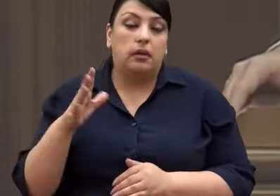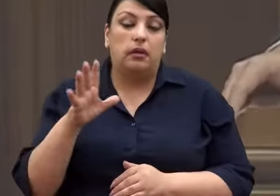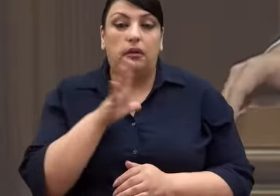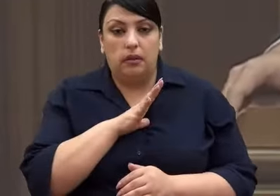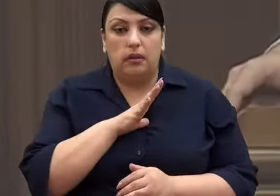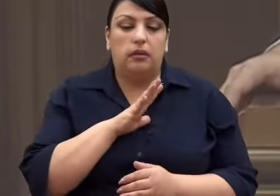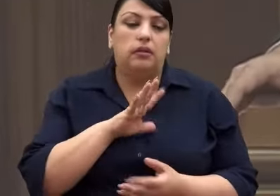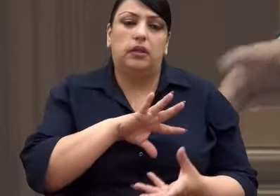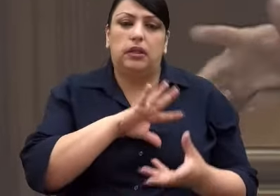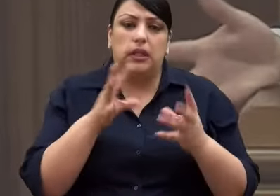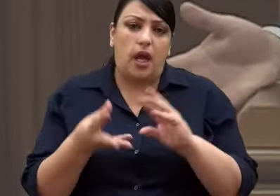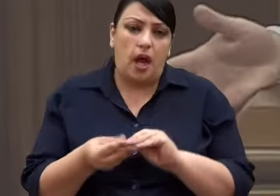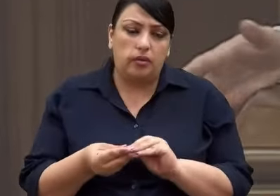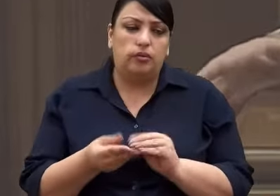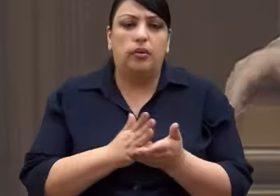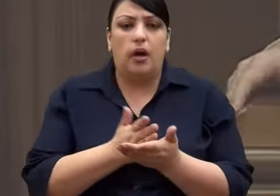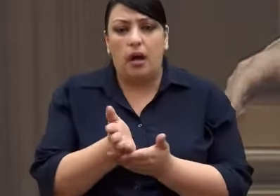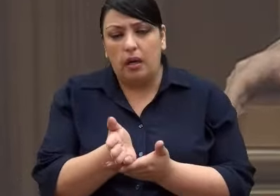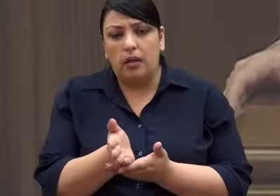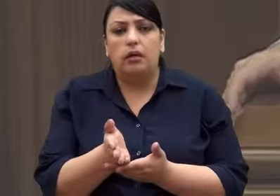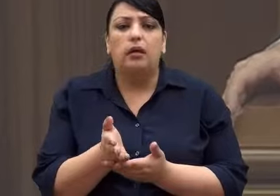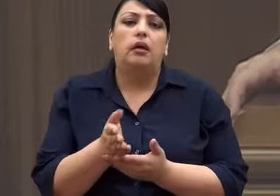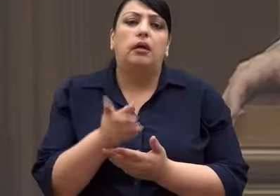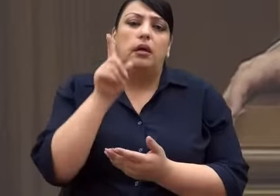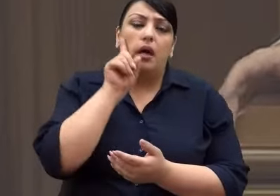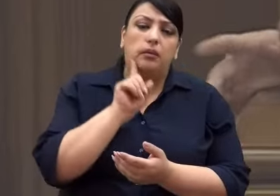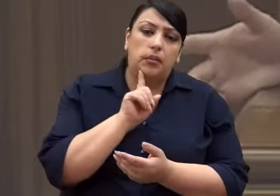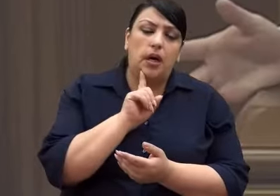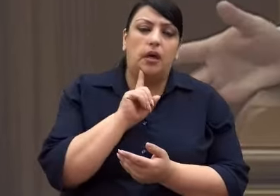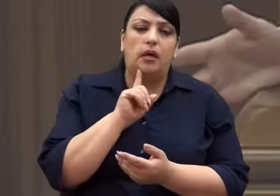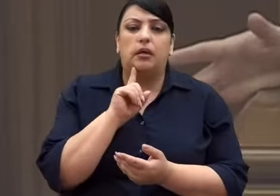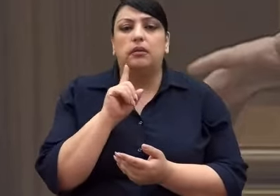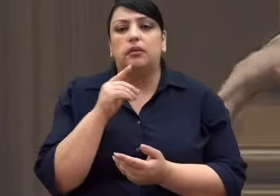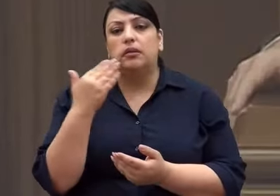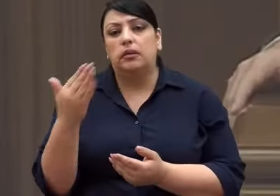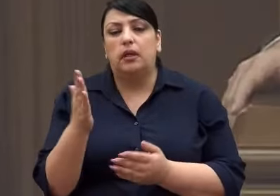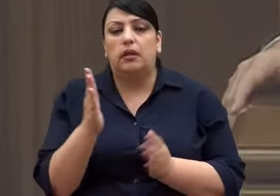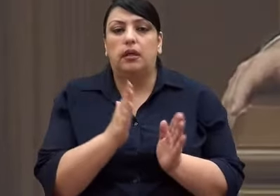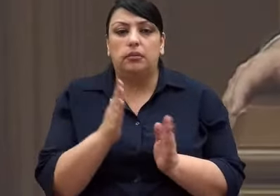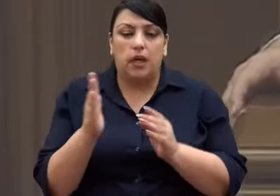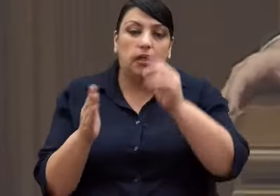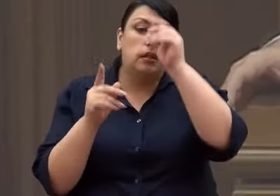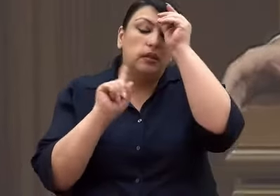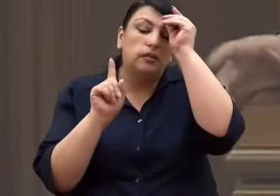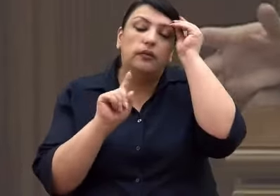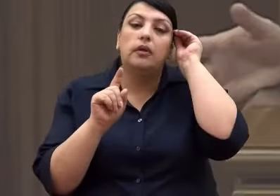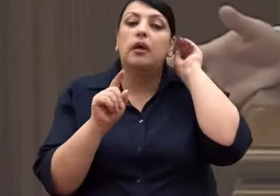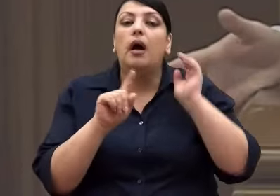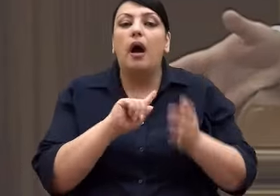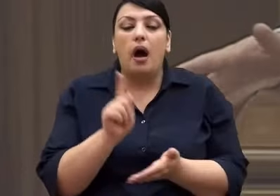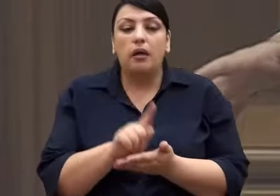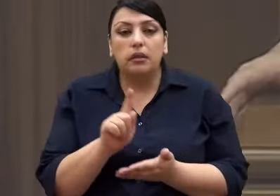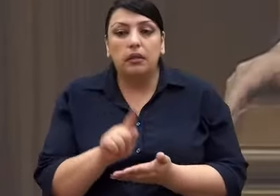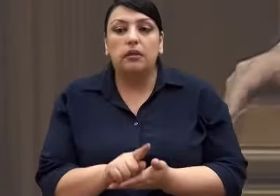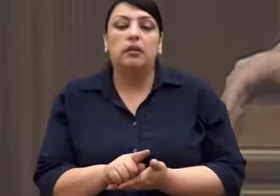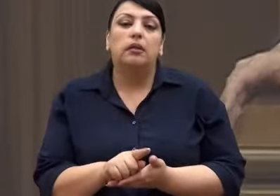գծերով քաղաքական նպատակահարմարության, արժեհամակարգային հարցերի, աշխարհքաղաքական